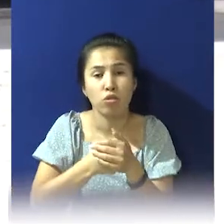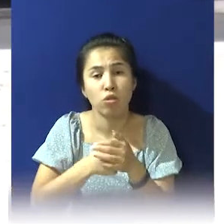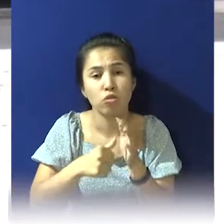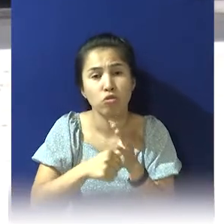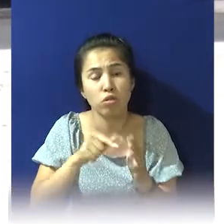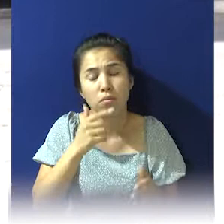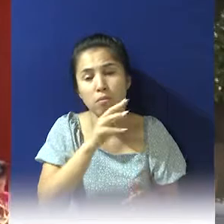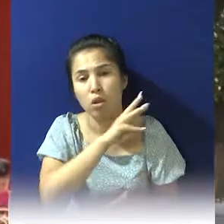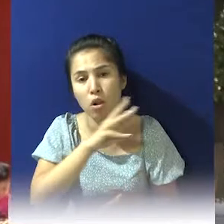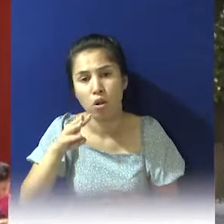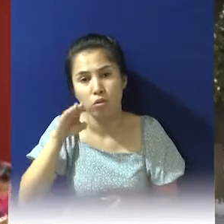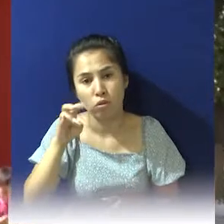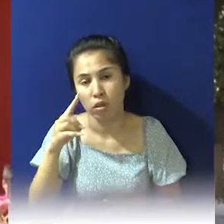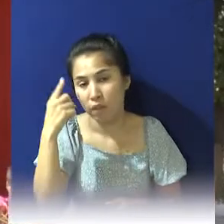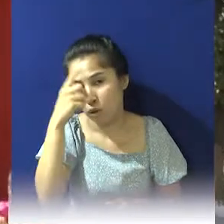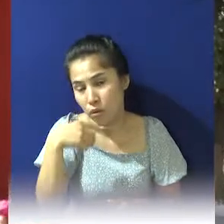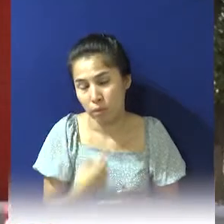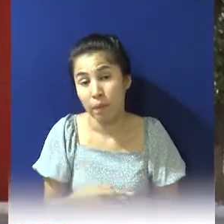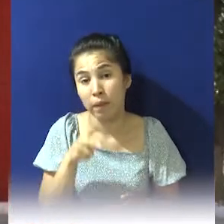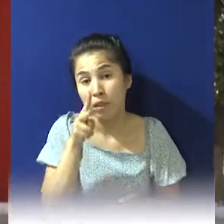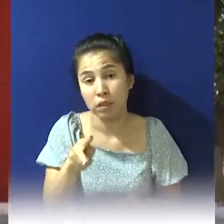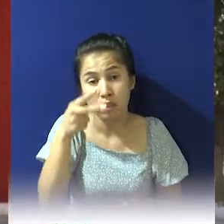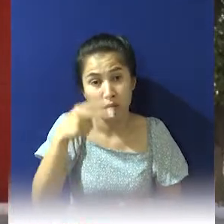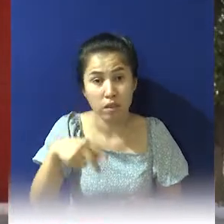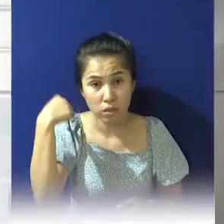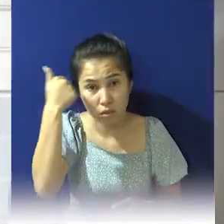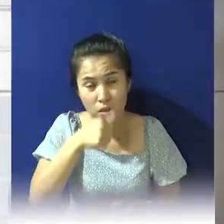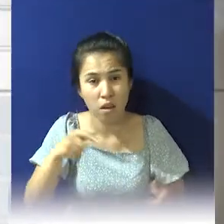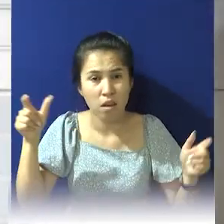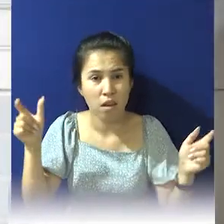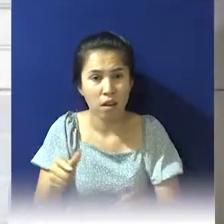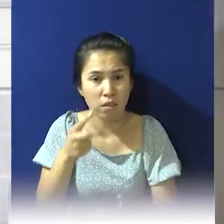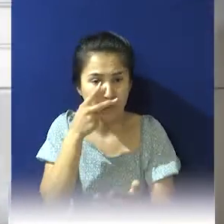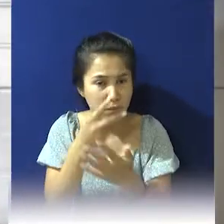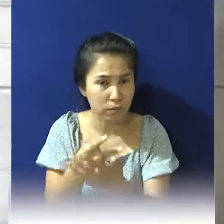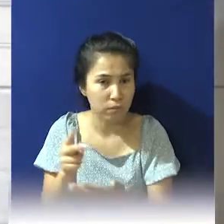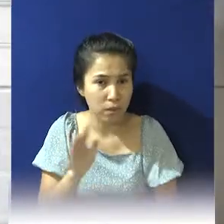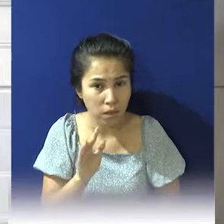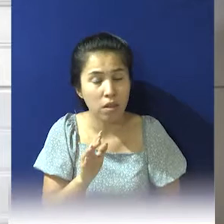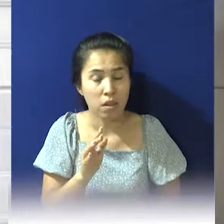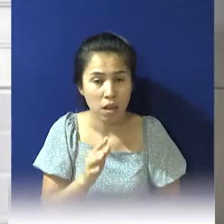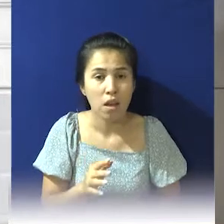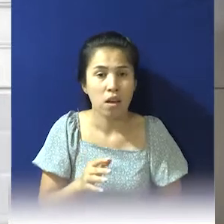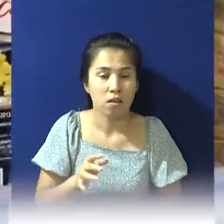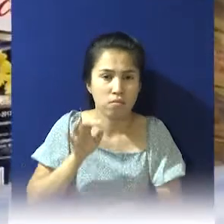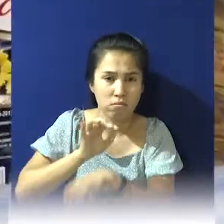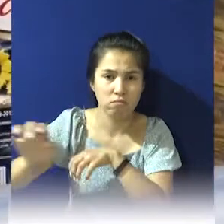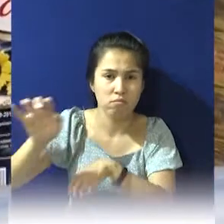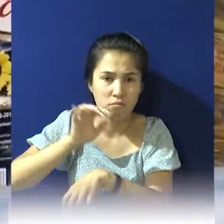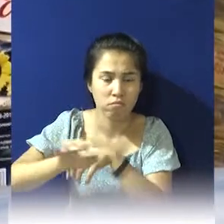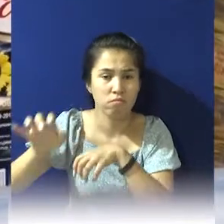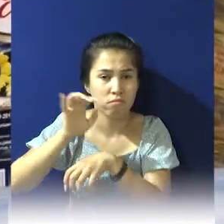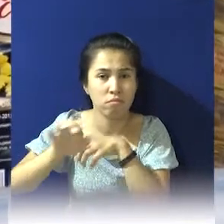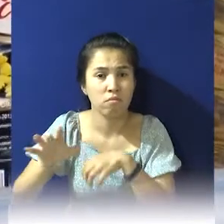убедились лично сами. В социальном магазине 5-го микрорайона отсутствуют такие продукты, как рис, мука, растительное масло вышеуказанных